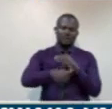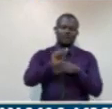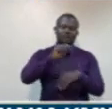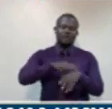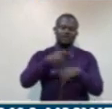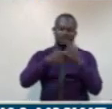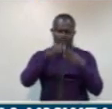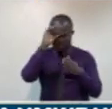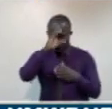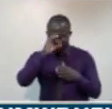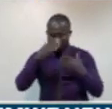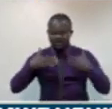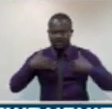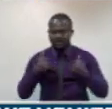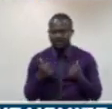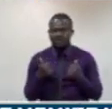nkomeza kushakisha ubuzima